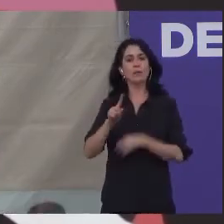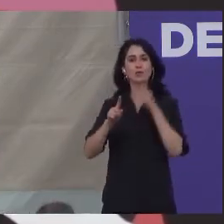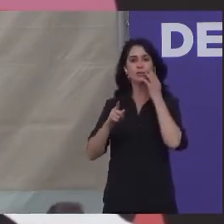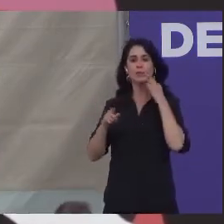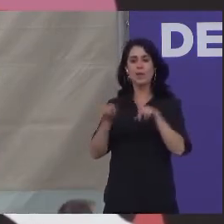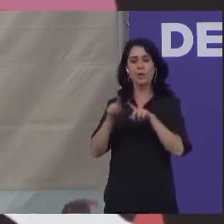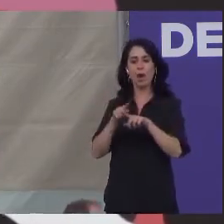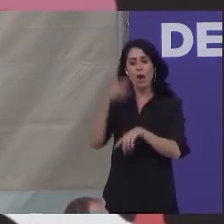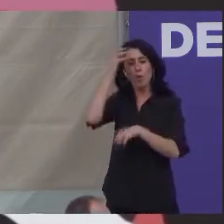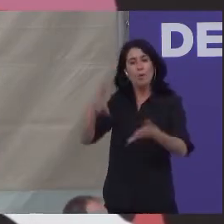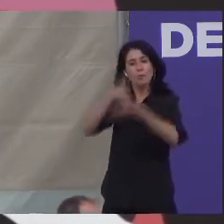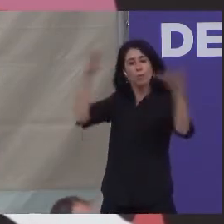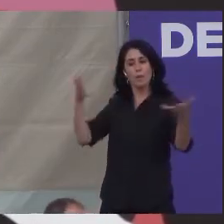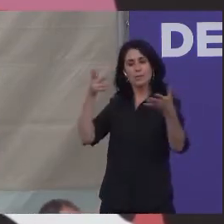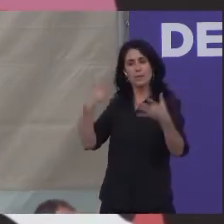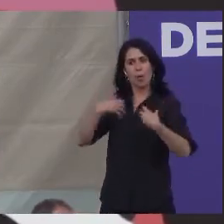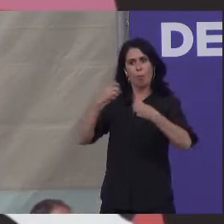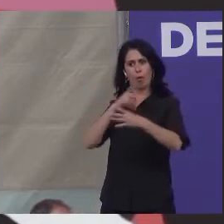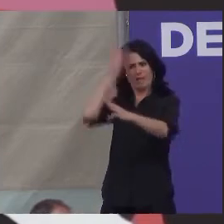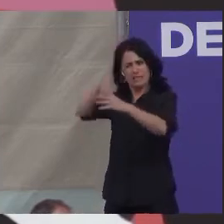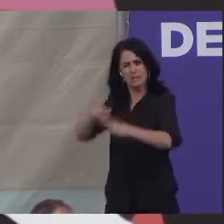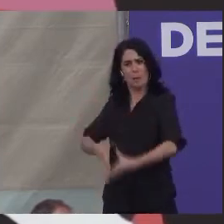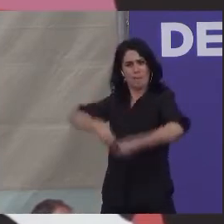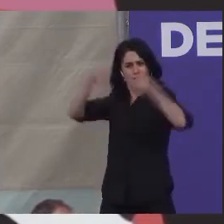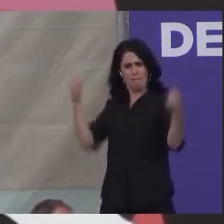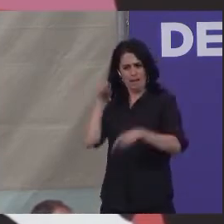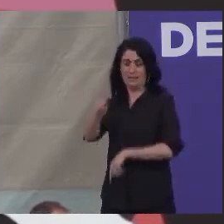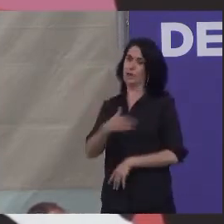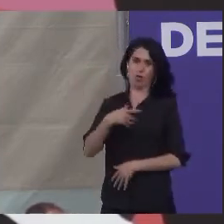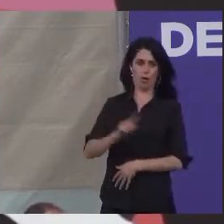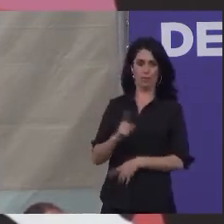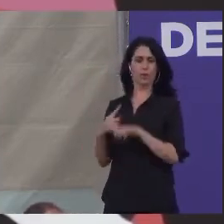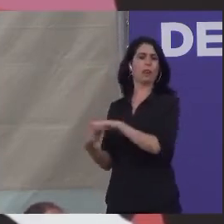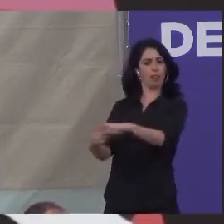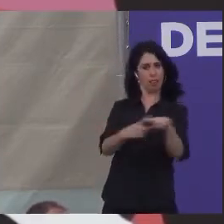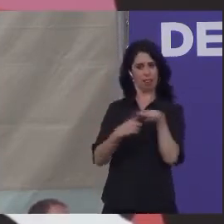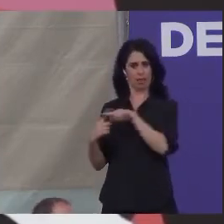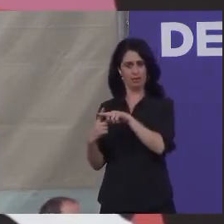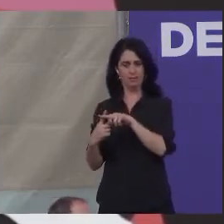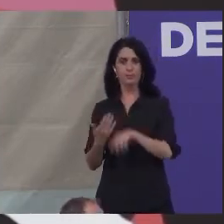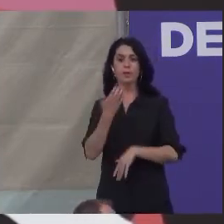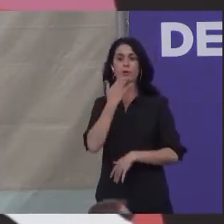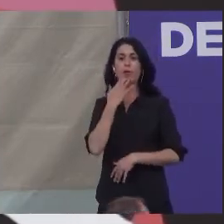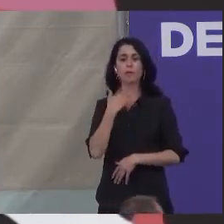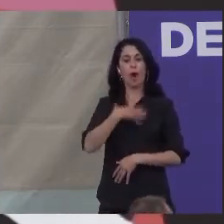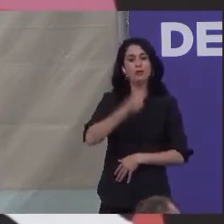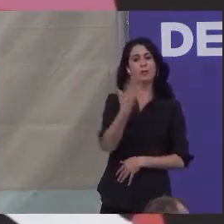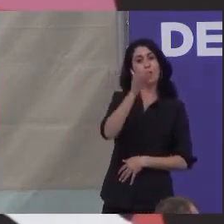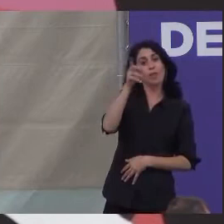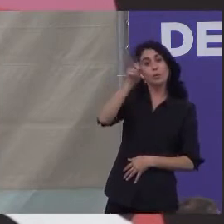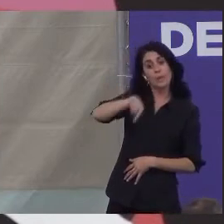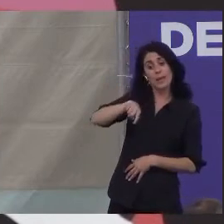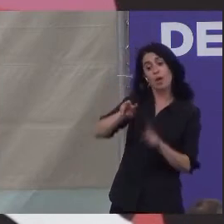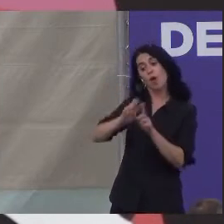grans nuclis urbans. Un de cada demarcació comarcal serà inferior a un municipi de 50.000 i l'altre